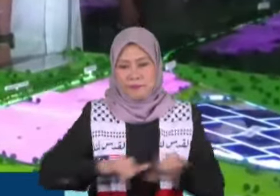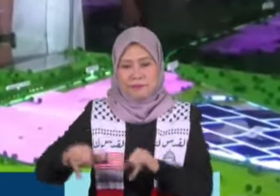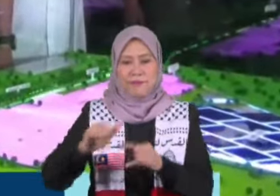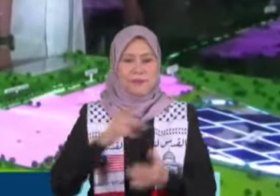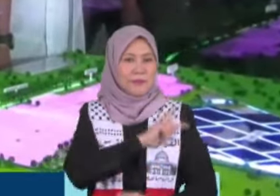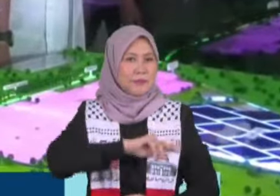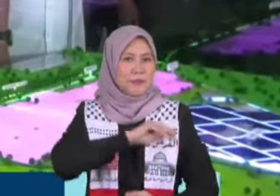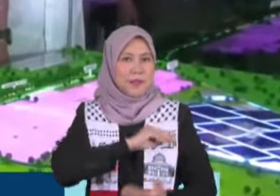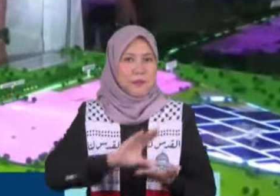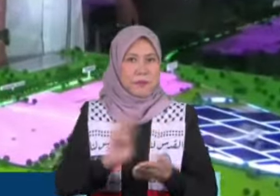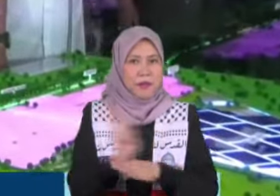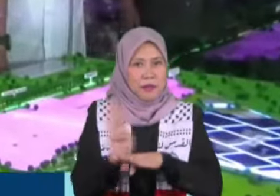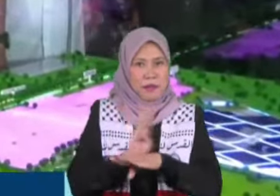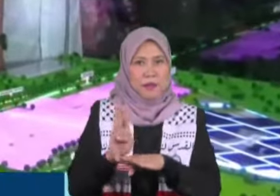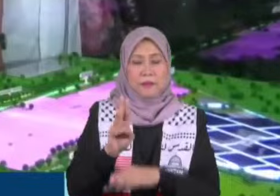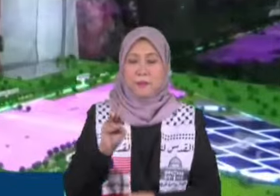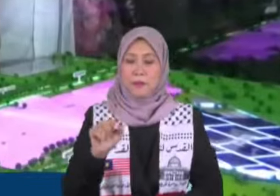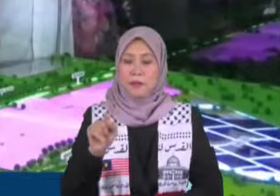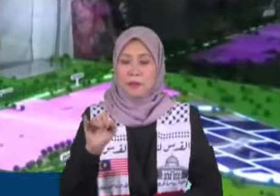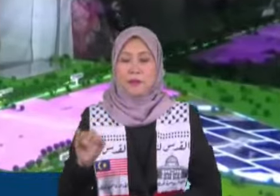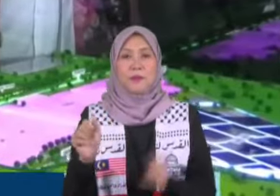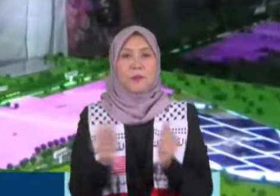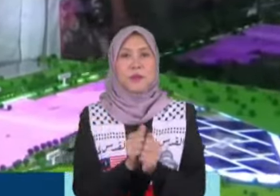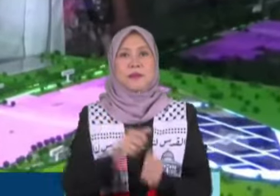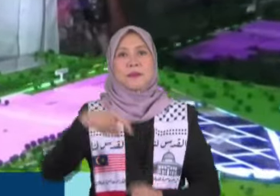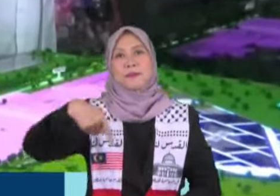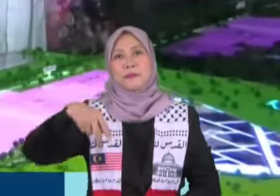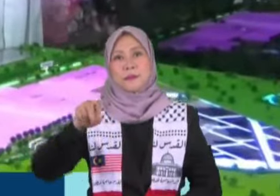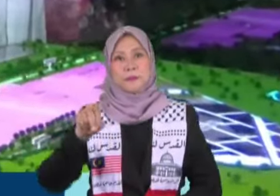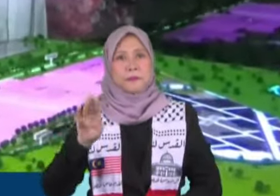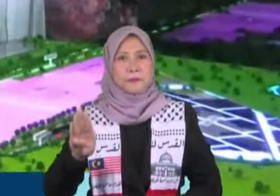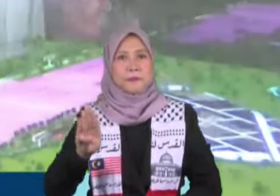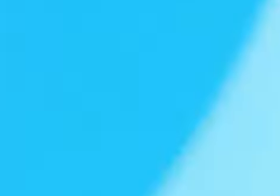Pelaburan, Perdagangan dan Industri MITI bersama PNB.